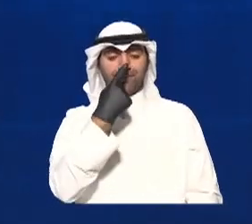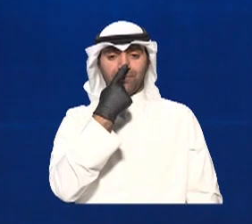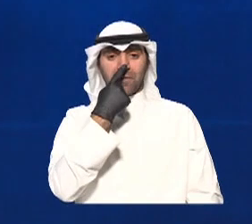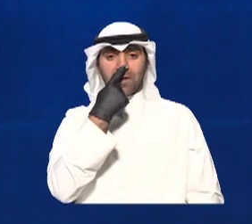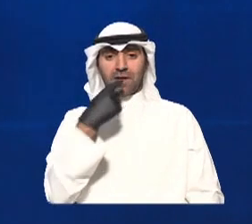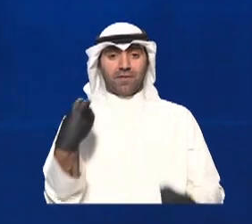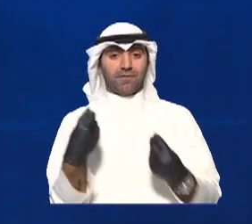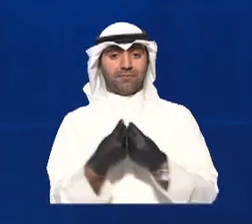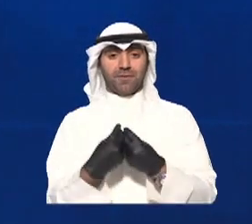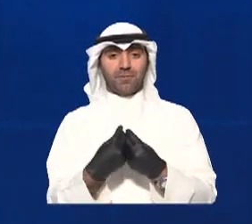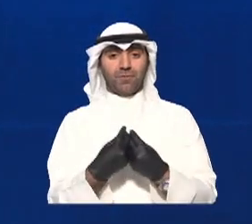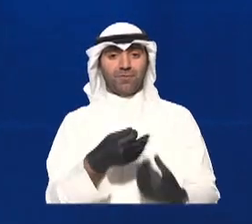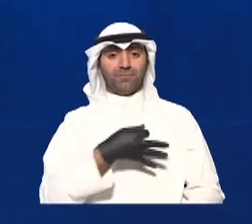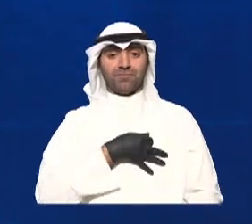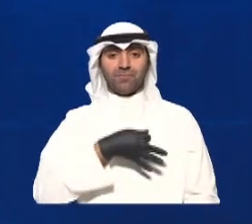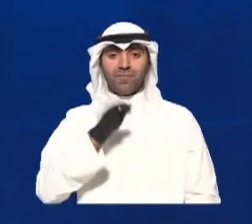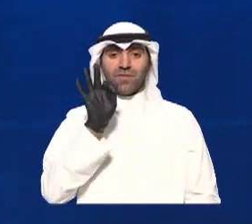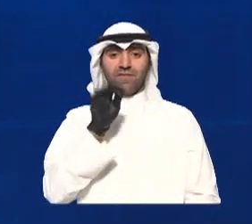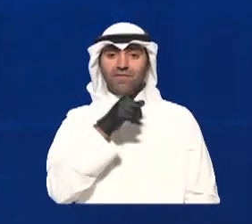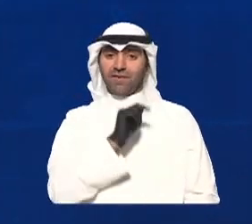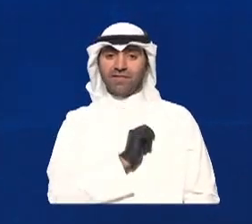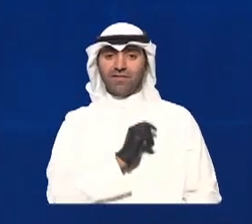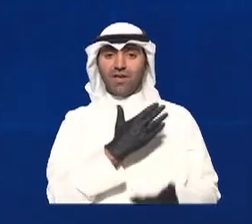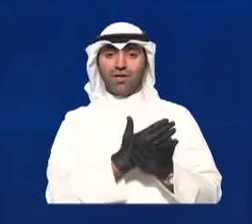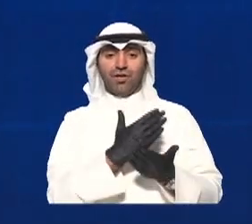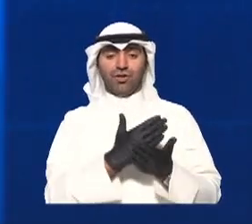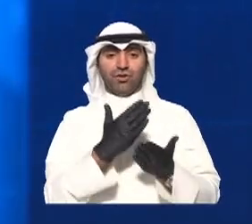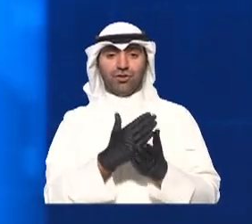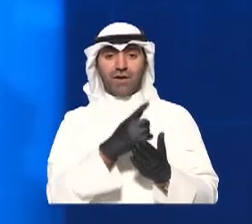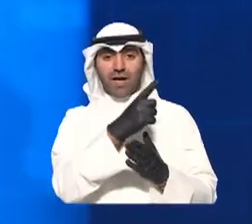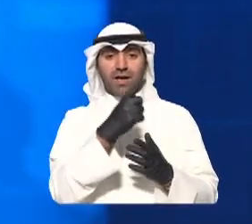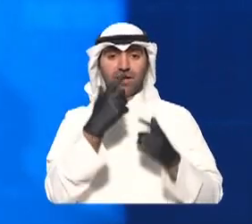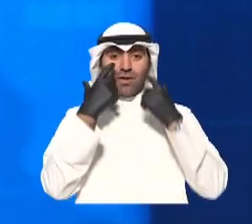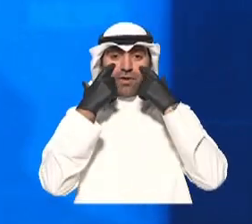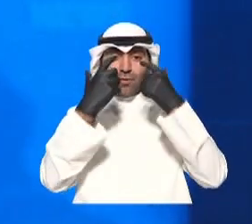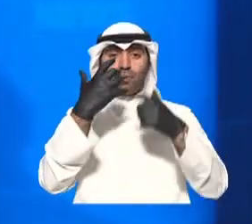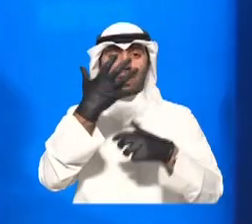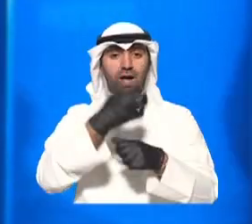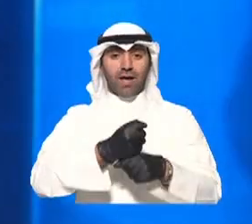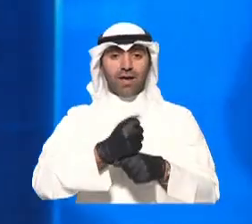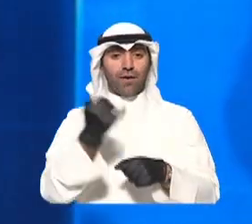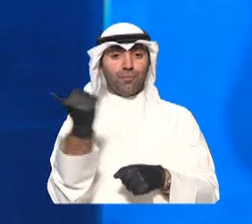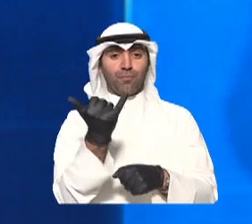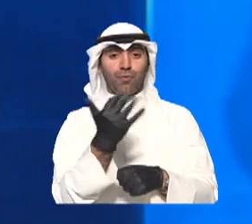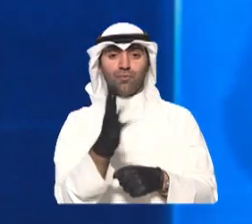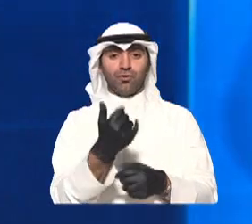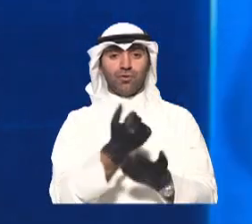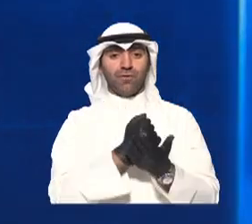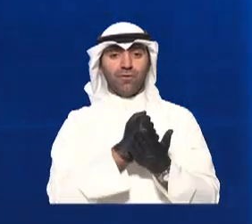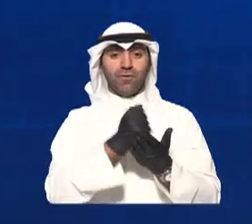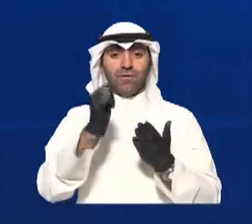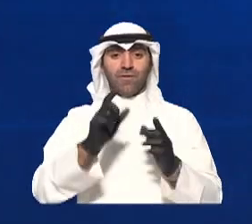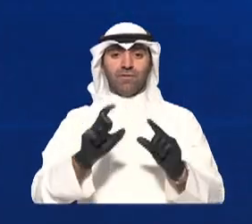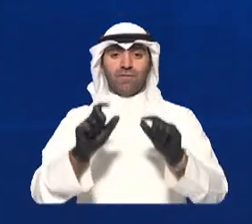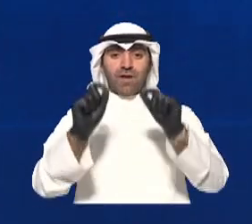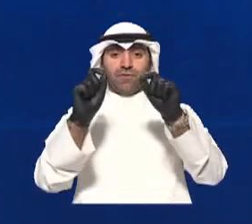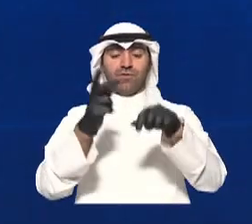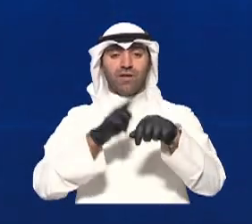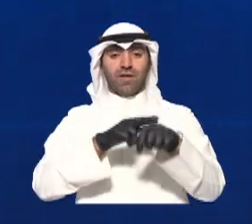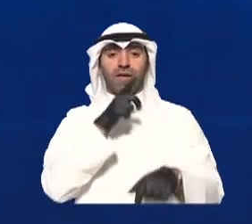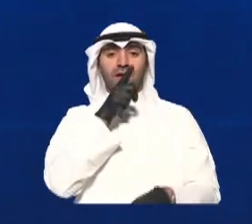تتخذها الجمهورية الفرنسية في مواجهة انتشار وباء فيروس كورونا المستجد، متمنيا لفرنسا وشعبها